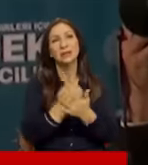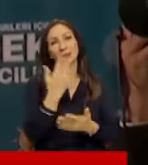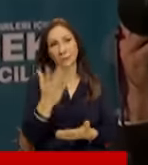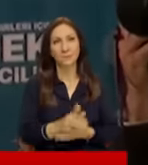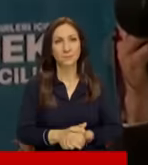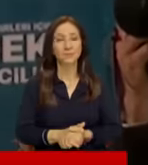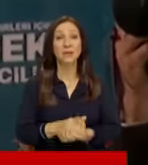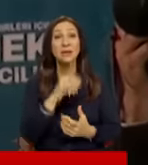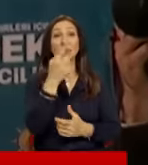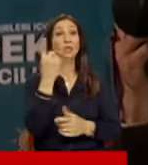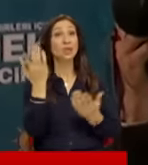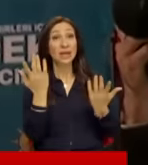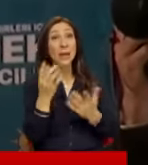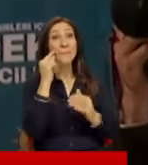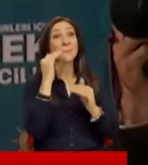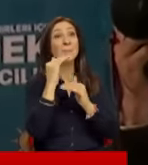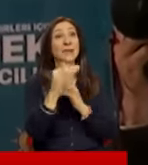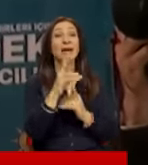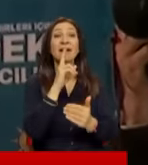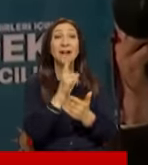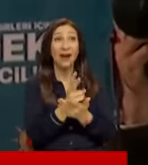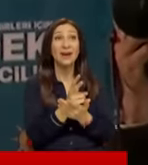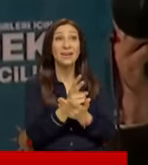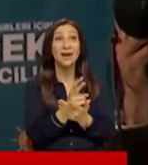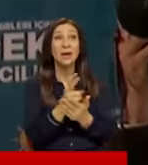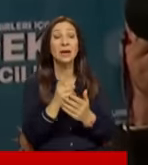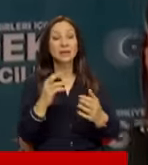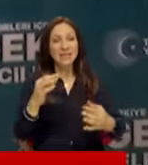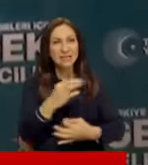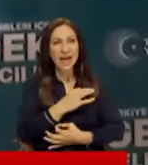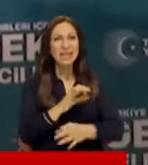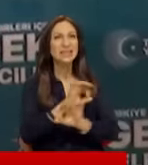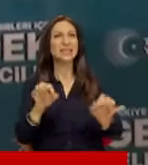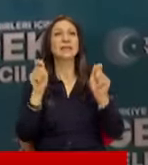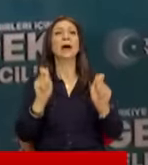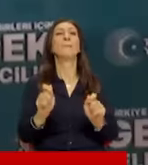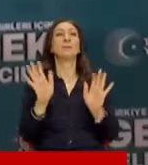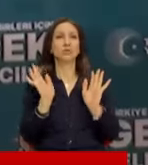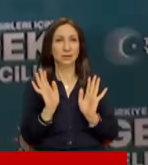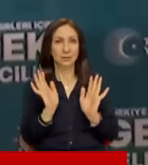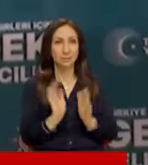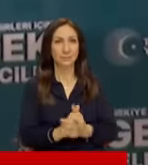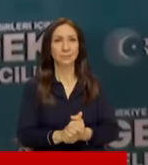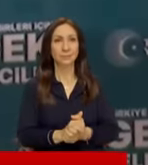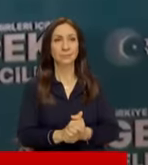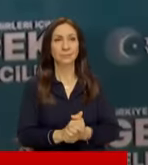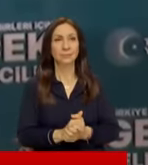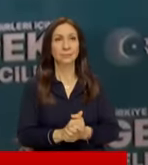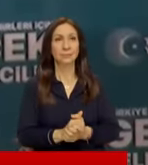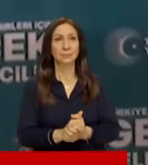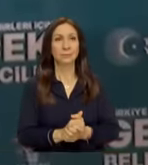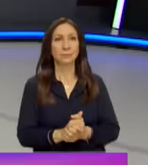Hiçbir surette milletimizin kararına hürmetsizlik etmeyeceğiz.